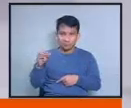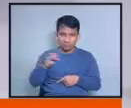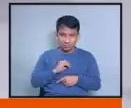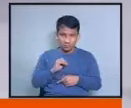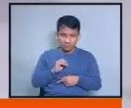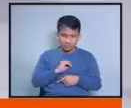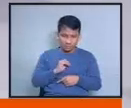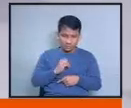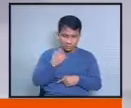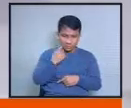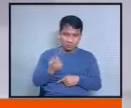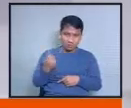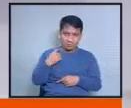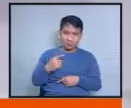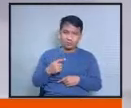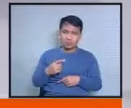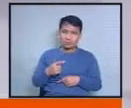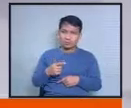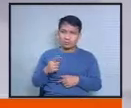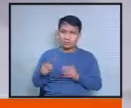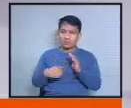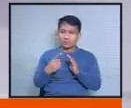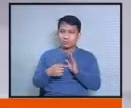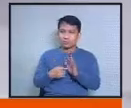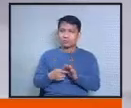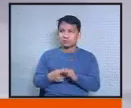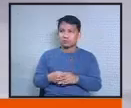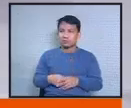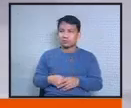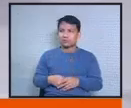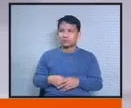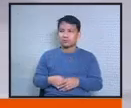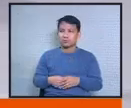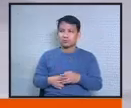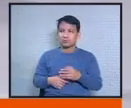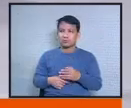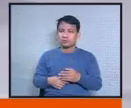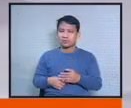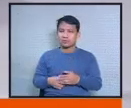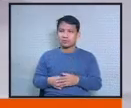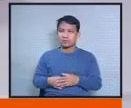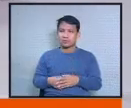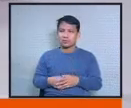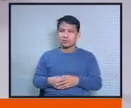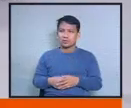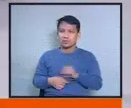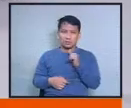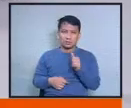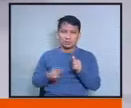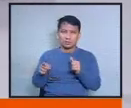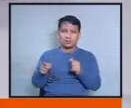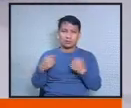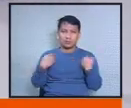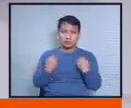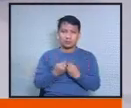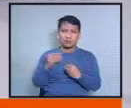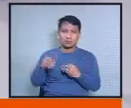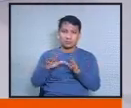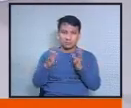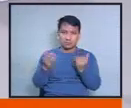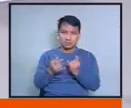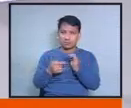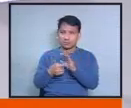tawagan kanina ng aming mga researcher, kasi sila daw ang miyembro ng